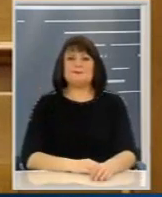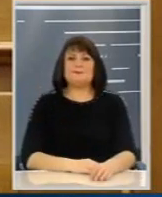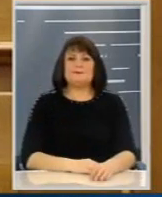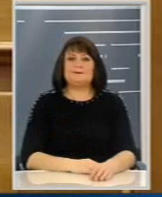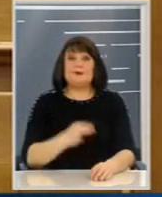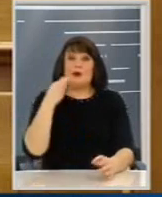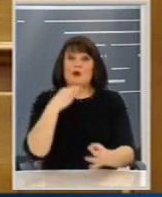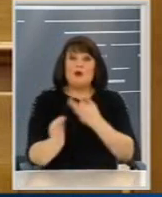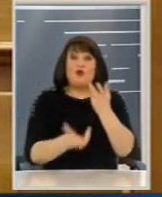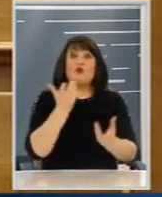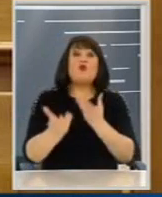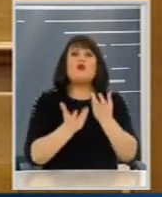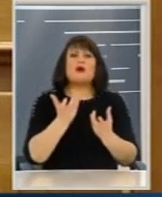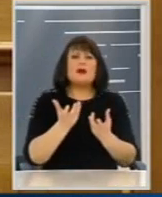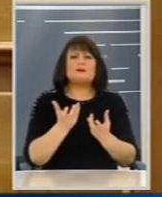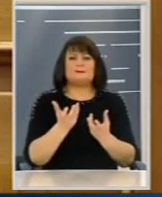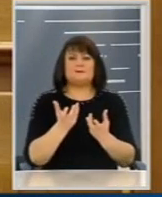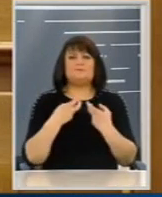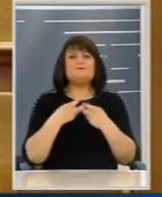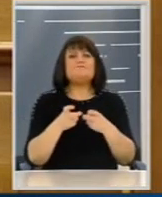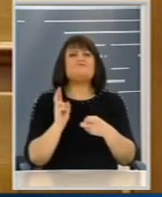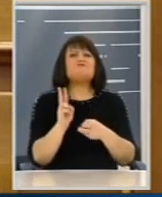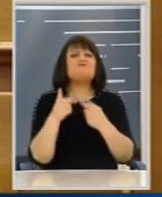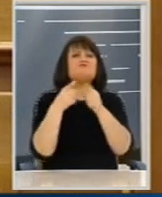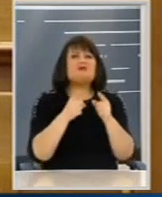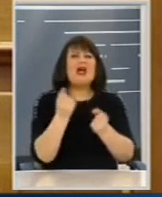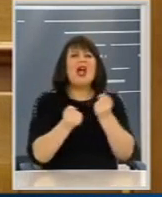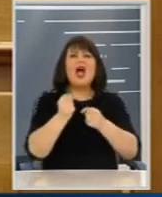Εμπρισμοί οχημάτων στην περιοχή Εξαρχείων.